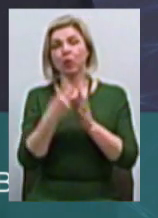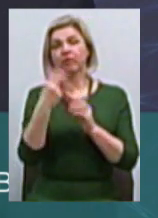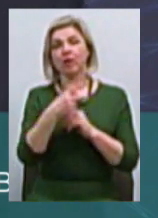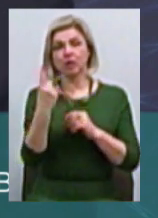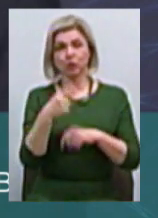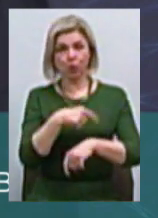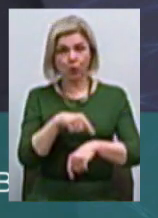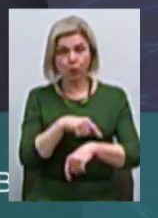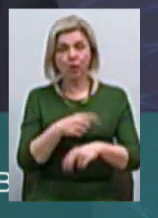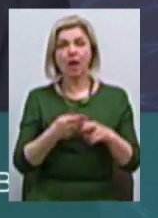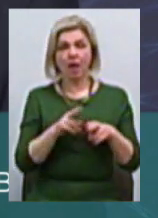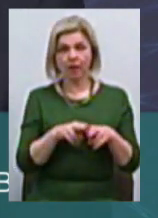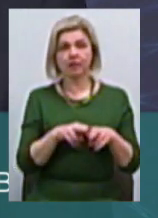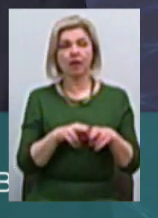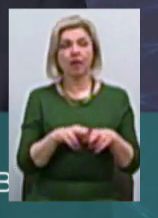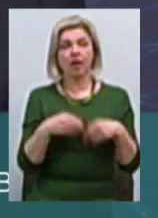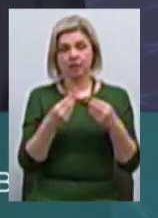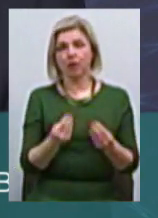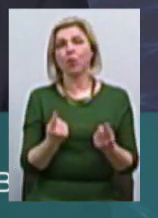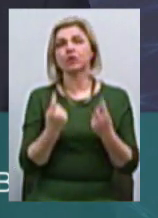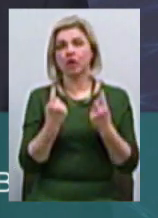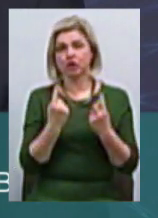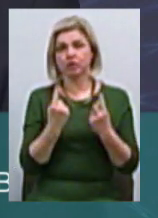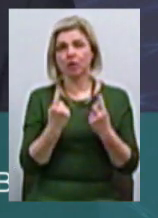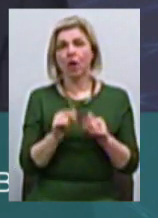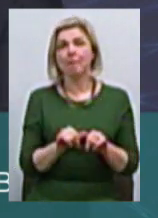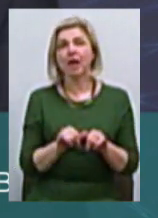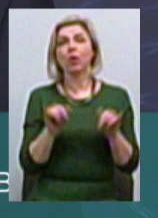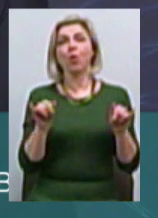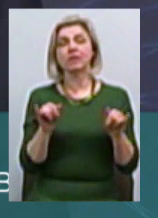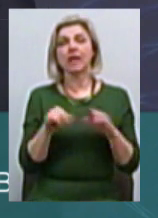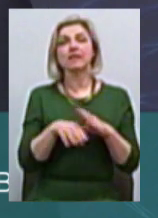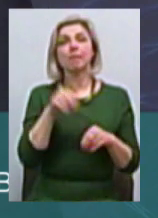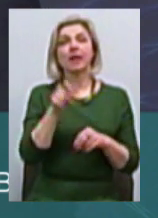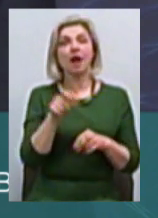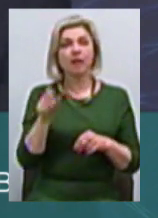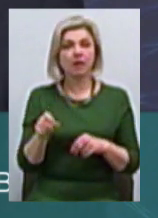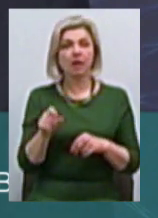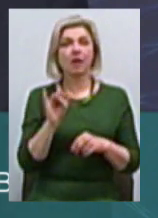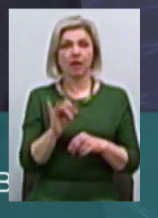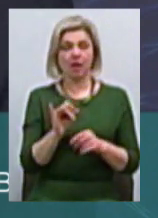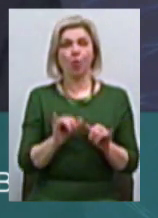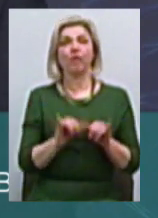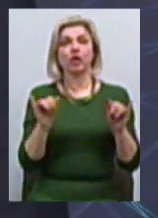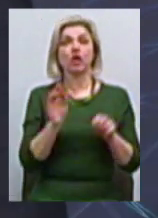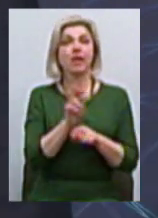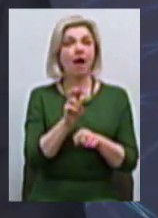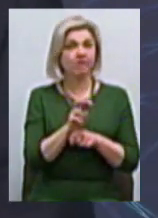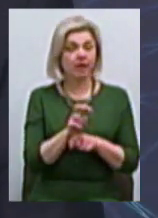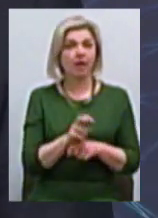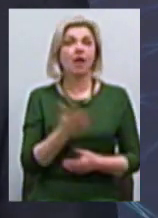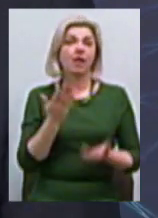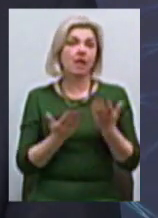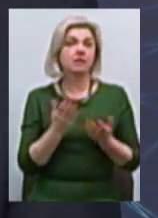И это дает достаточно значительный прирост избирателей и, соответственно, рост в явке. Для того, чтобы там